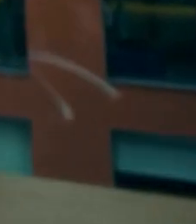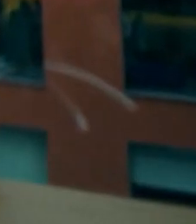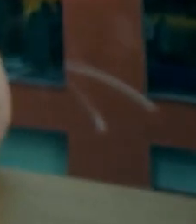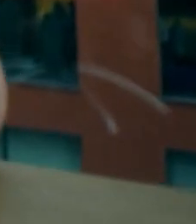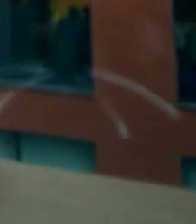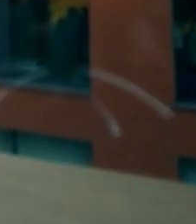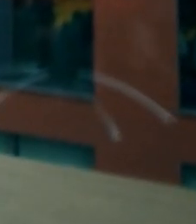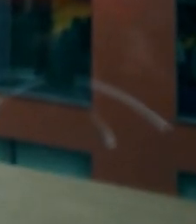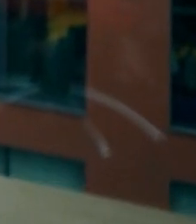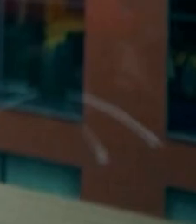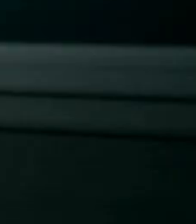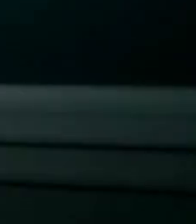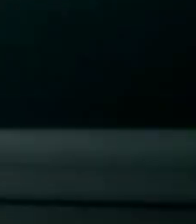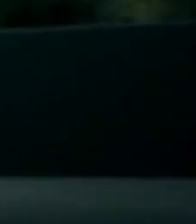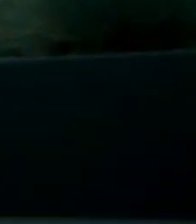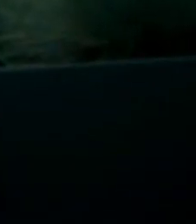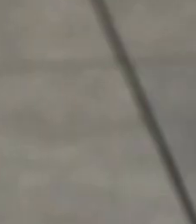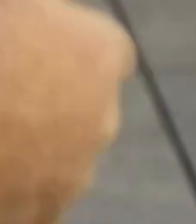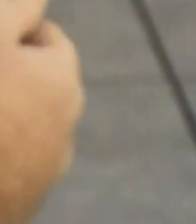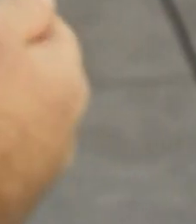Привіт, дуже рада всіх бачити.